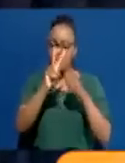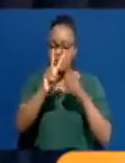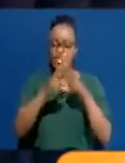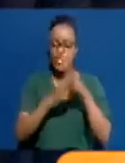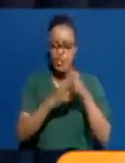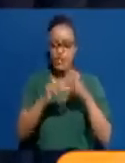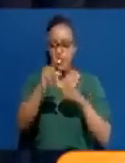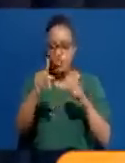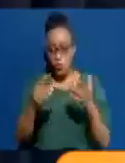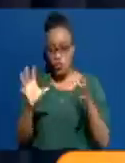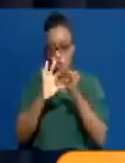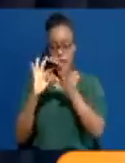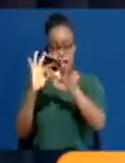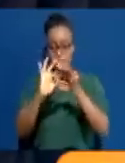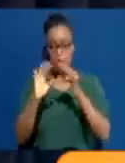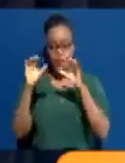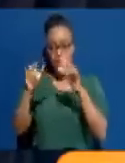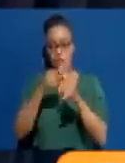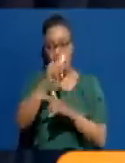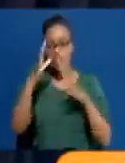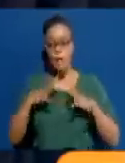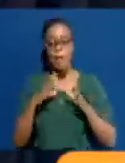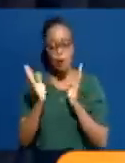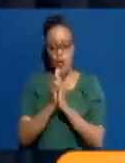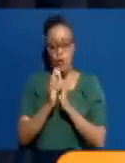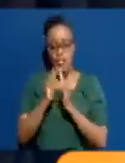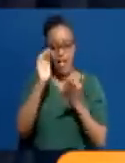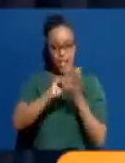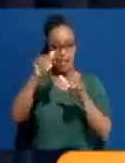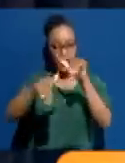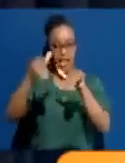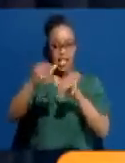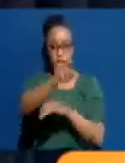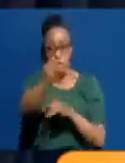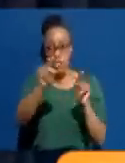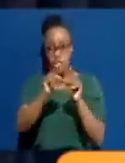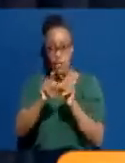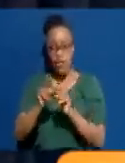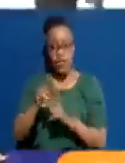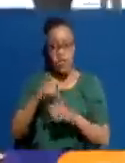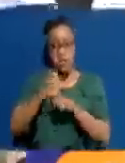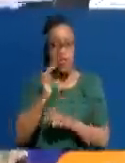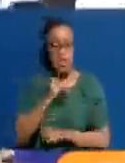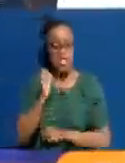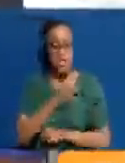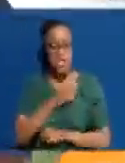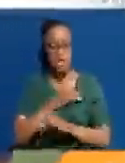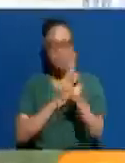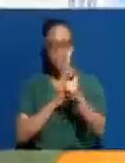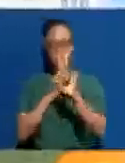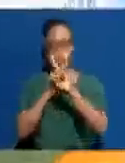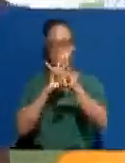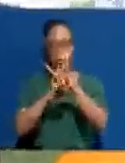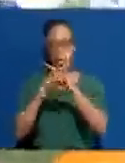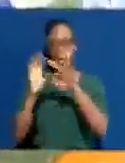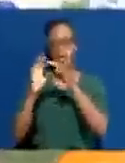2027. You join that Azimio brigade and your fellows tukutane kwa debe. Na msitusie sisi woga. Tangu maandamano kuanza